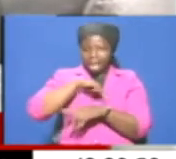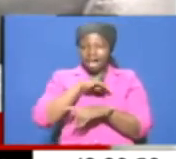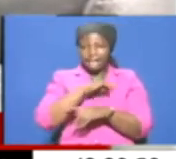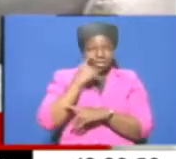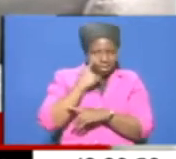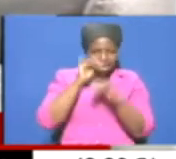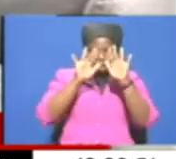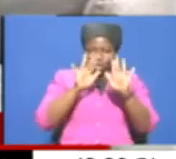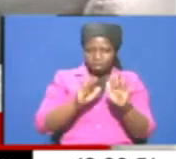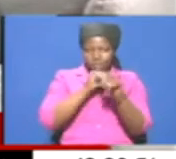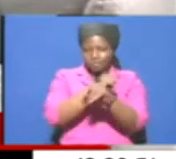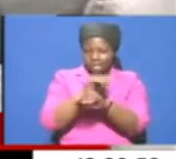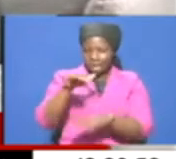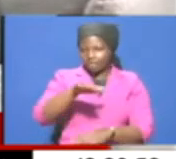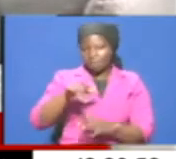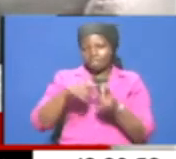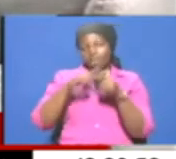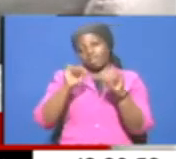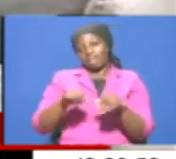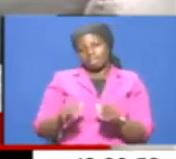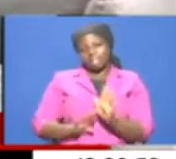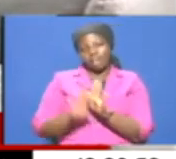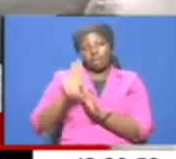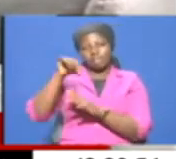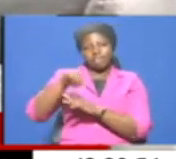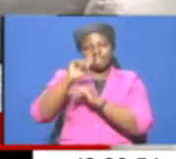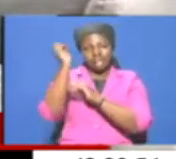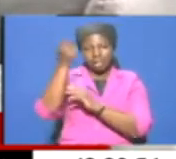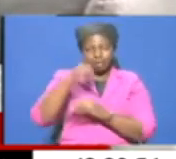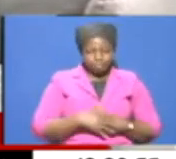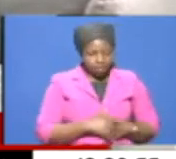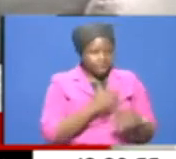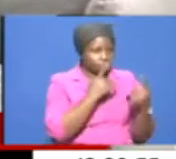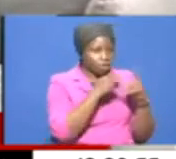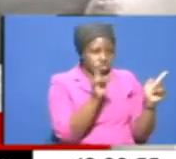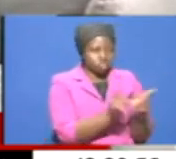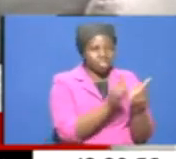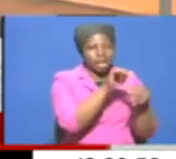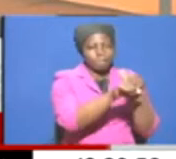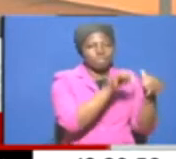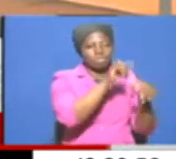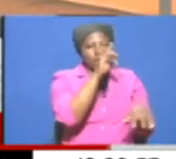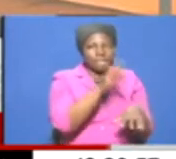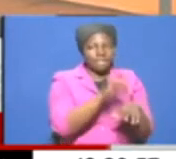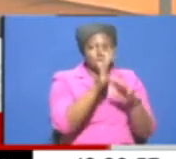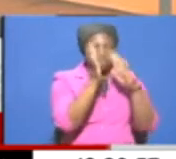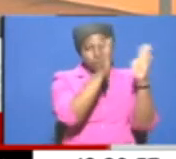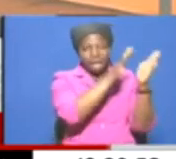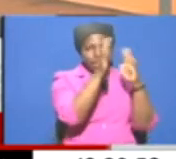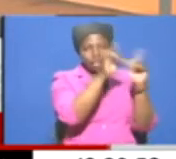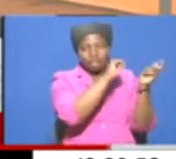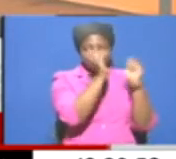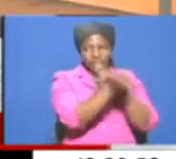mazingira, tutasonga mbele Kenya. Ndio. Labda uzungumzie kidogo athari za climate change.